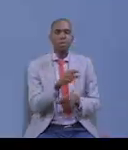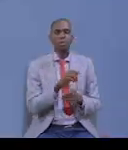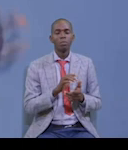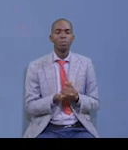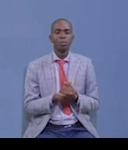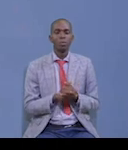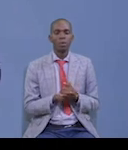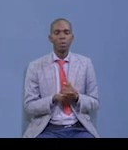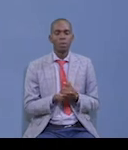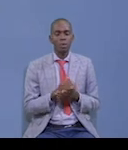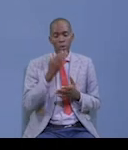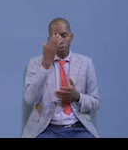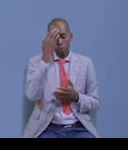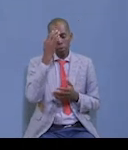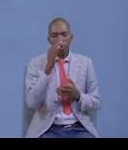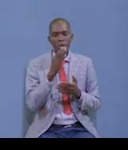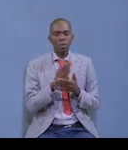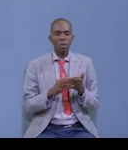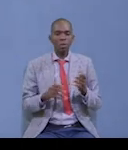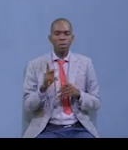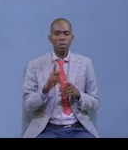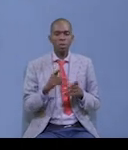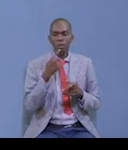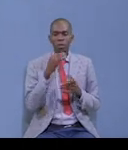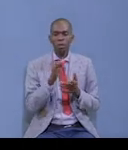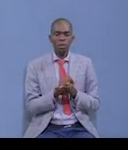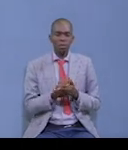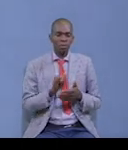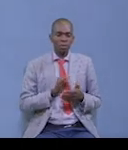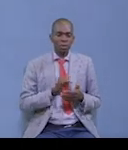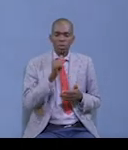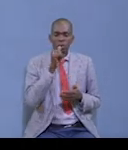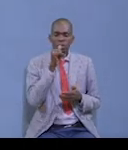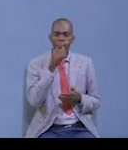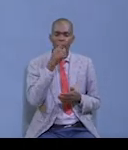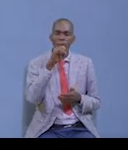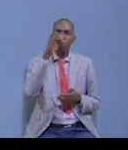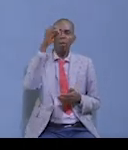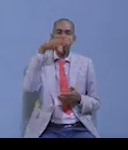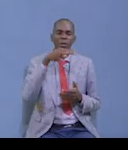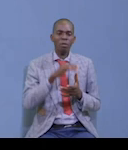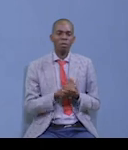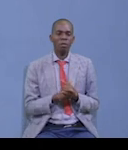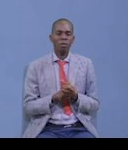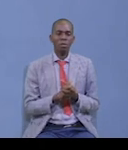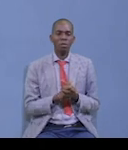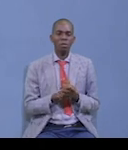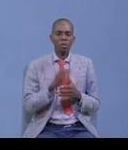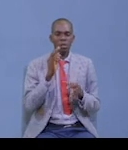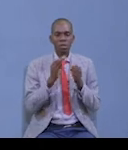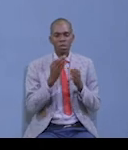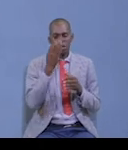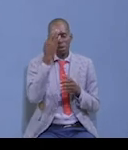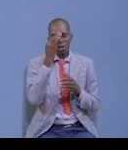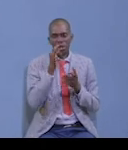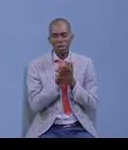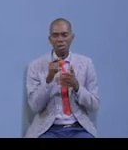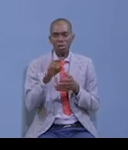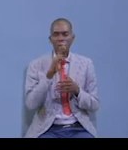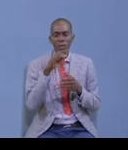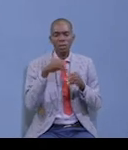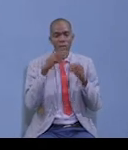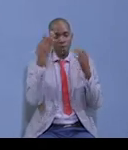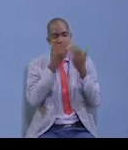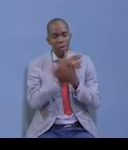vacharu. You know, some people, I'm here, I have the light. కొంతమంది అంటారు నేను ఇక్కడ ఉన్నా నా దగ్గర వెలుగుంది. If they know the darkness, they will come to